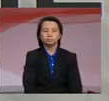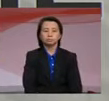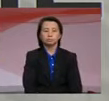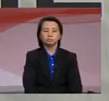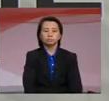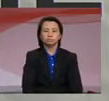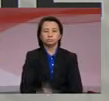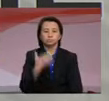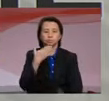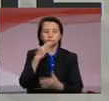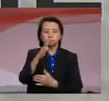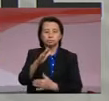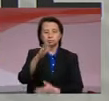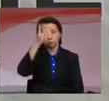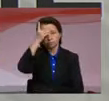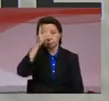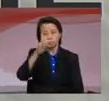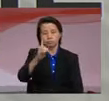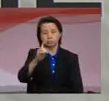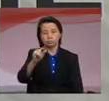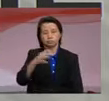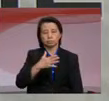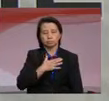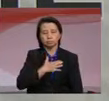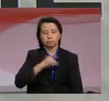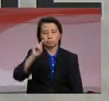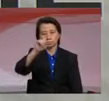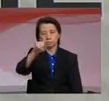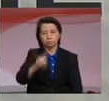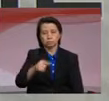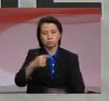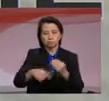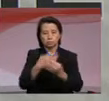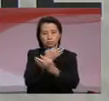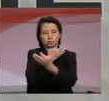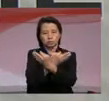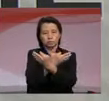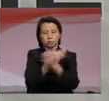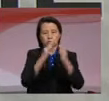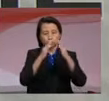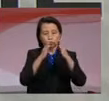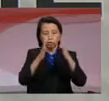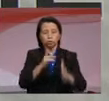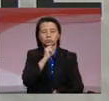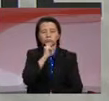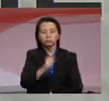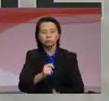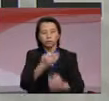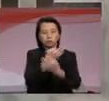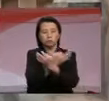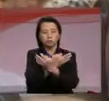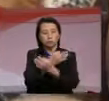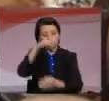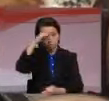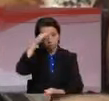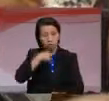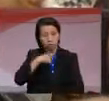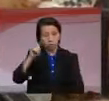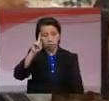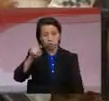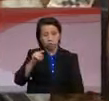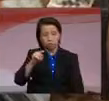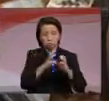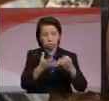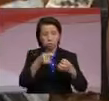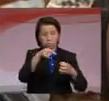Good evening, Dato' TG. My question is regarding to the Klang Old Folks Home clusters. So I have 3 questions regarding to this